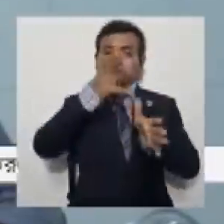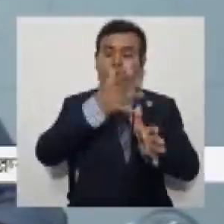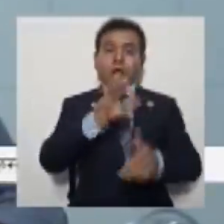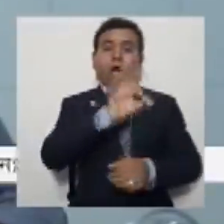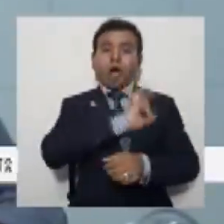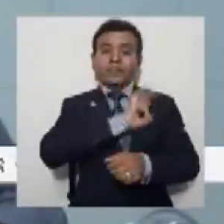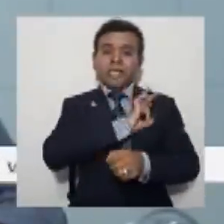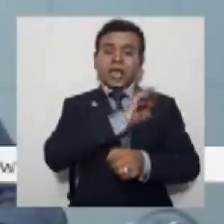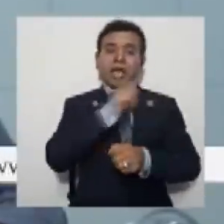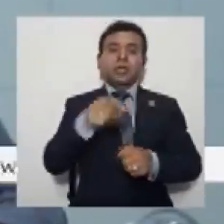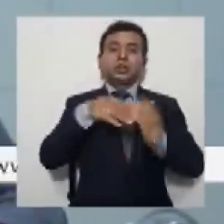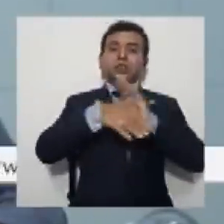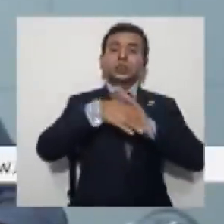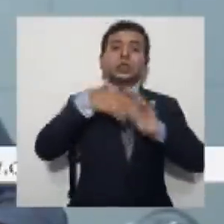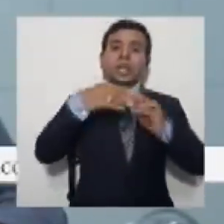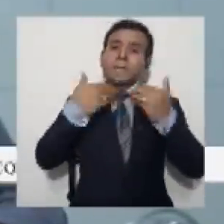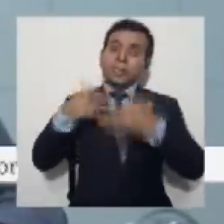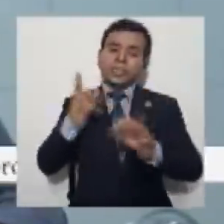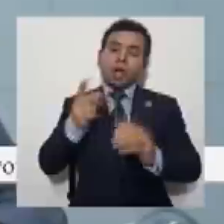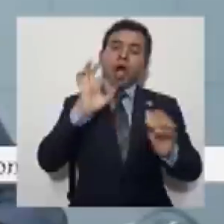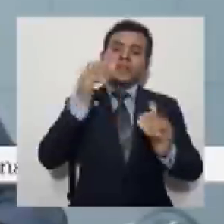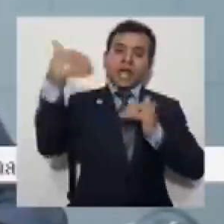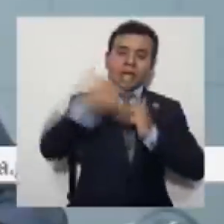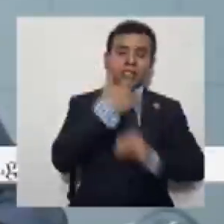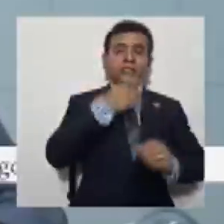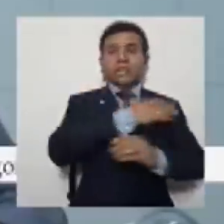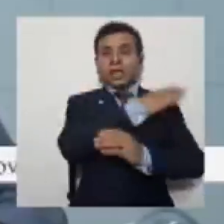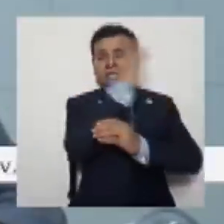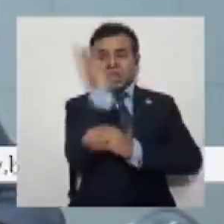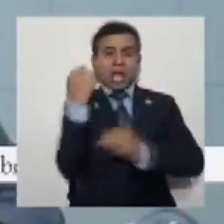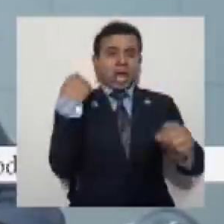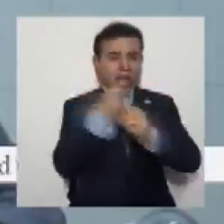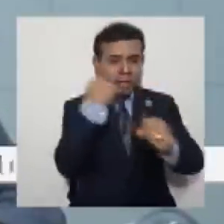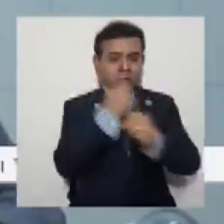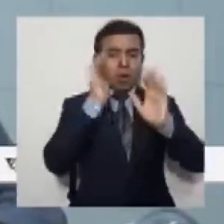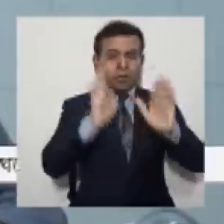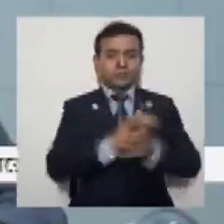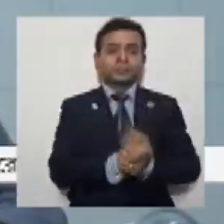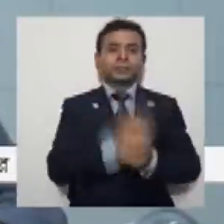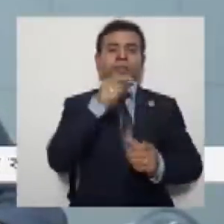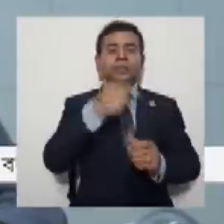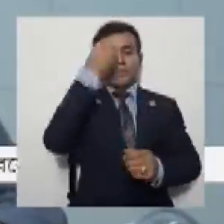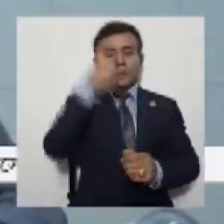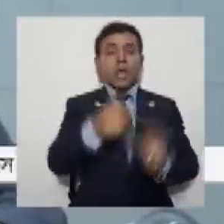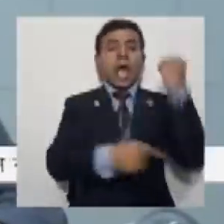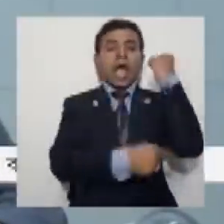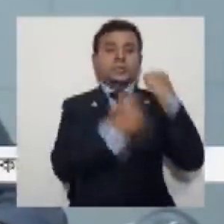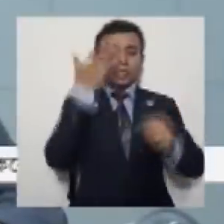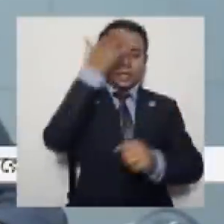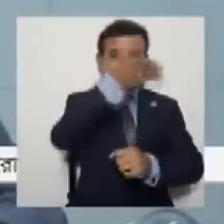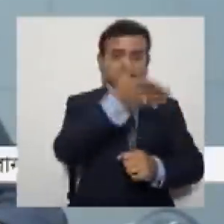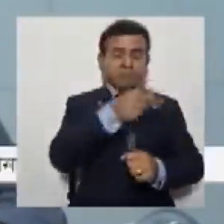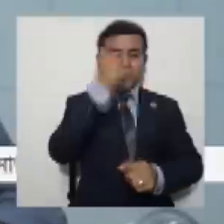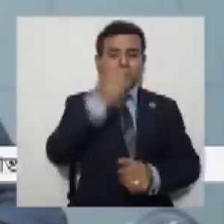করছেন, বিশেষ করে কোভিড হাসপাতালে সরাসরি সেবা দিয়ে যাচ্ছেন। সেই সাথে দেশের সকল